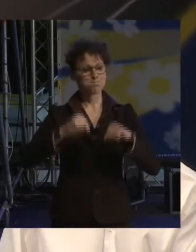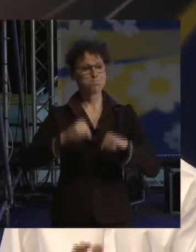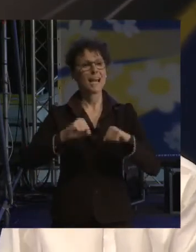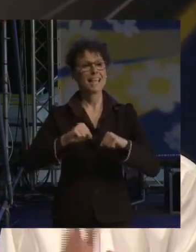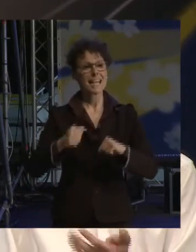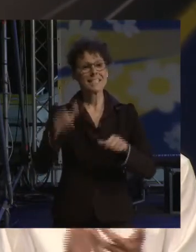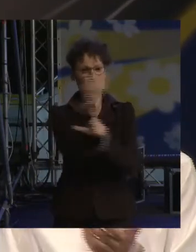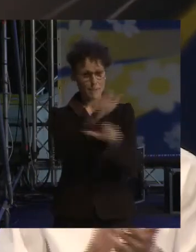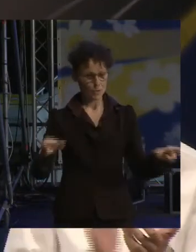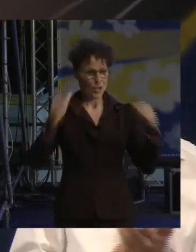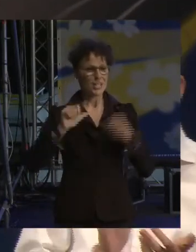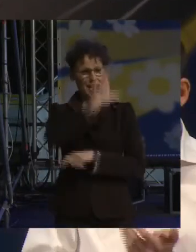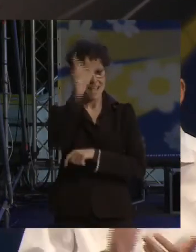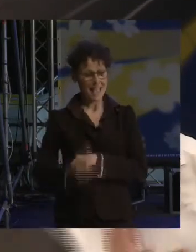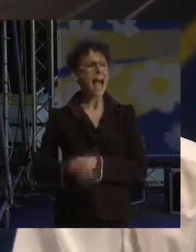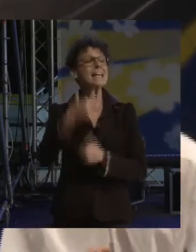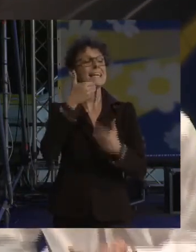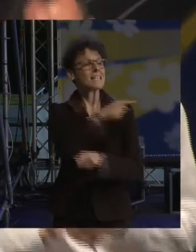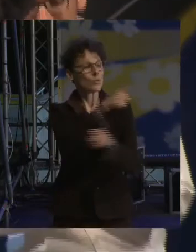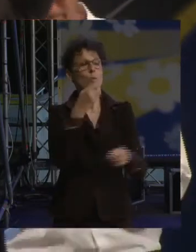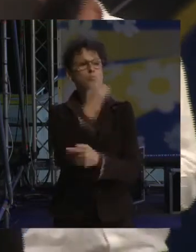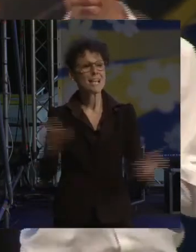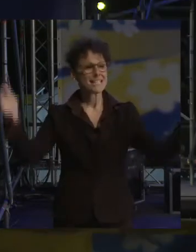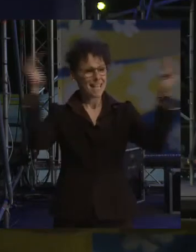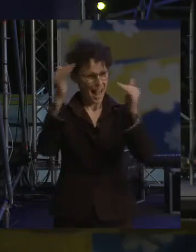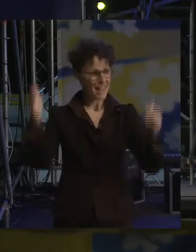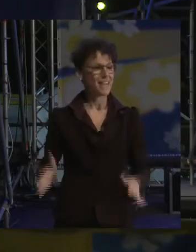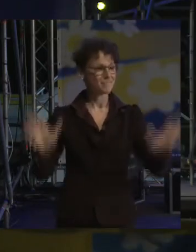grazie a tutti buona serata e godetevela grazie